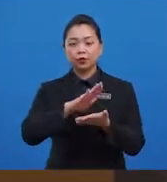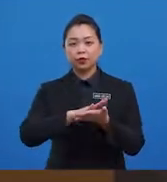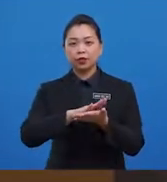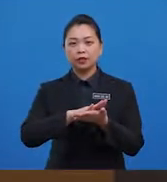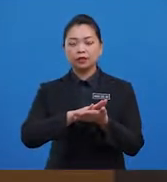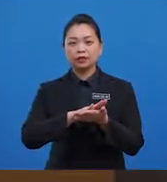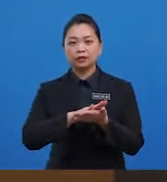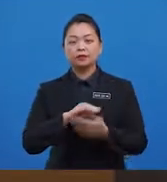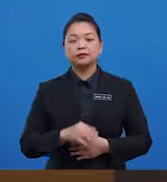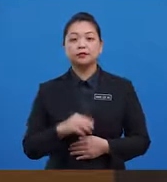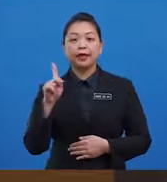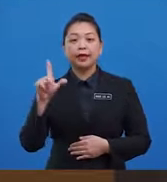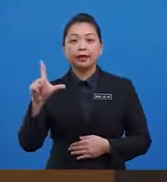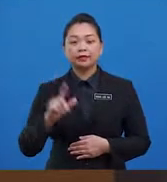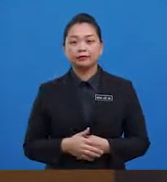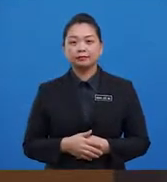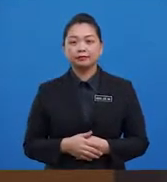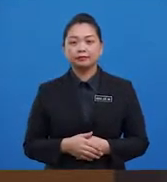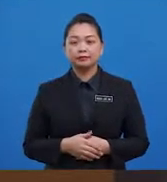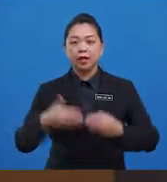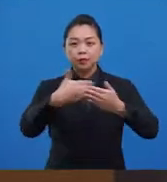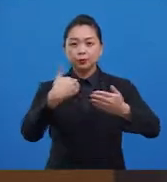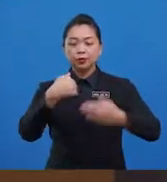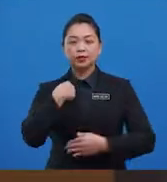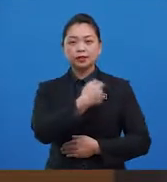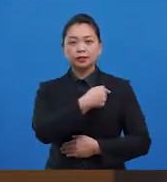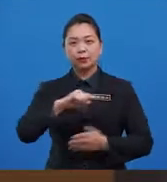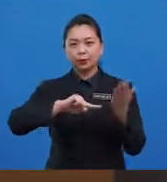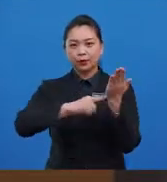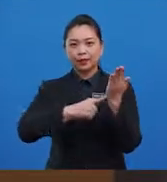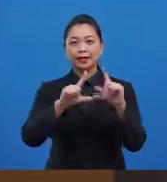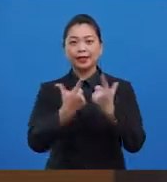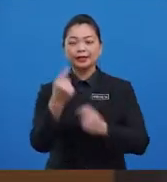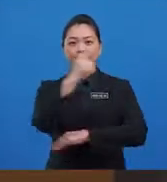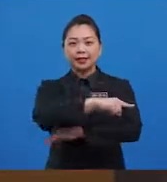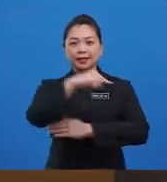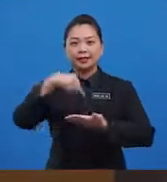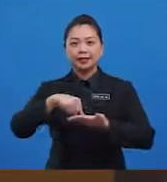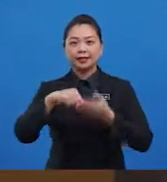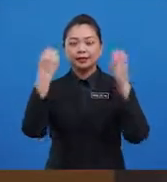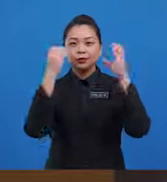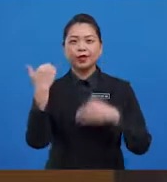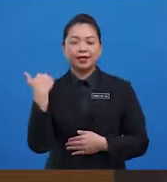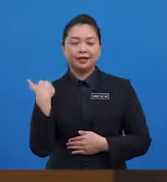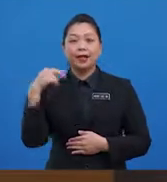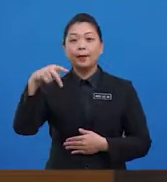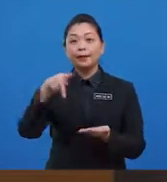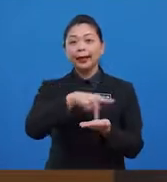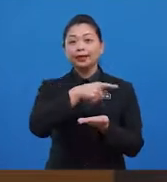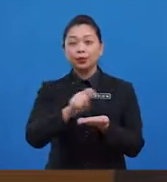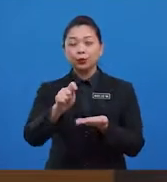SMK St. Gabriel, Kuala Lumpur. Sebelum kita mulakan kelas pada hari ini, cikgu ada pantun untuk